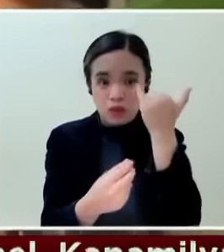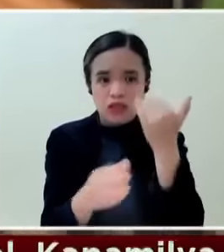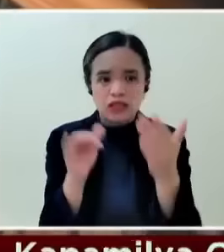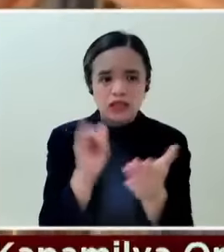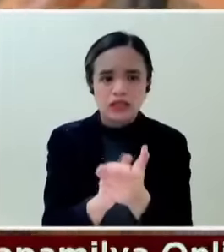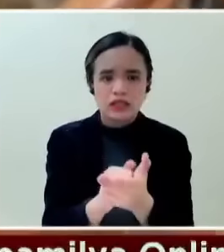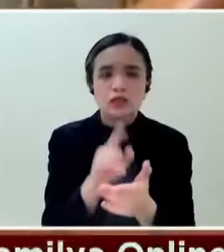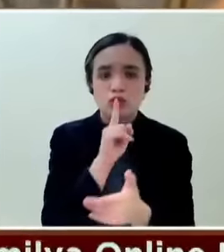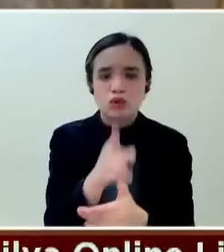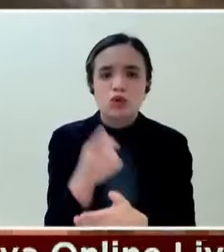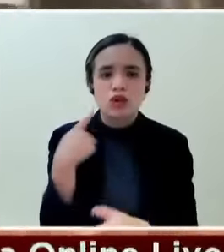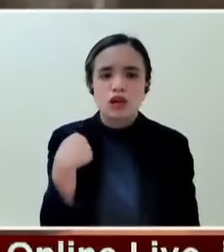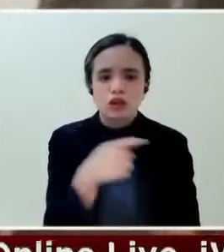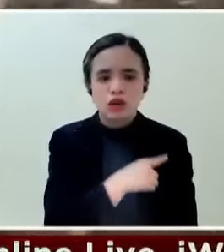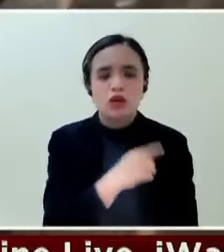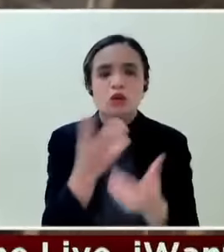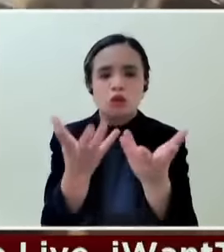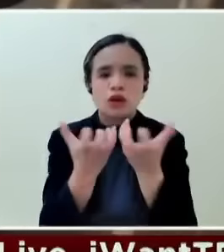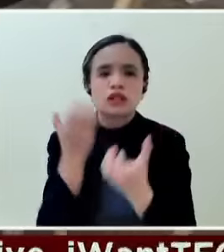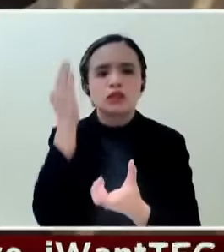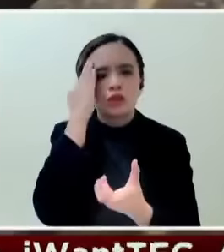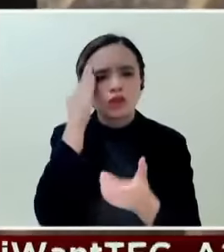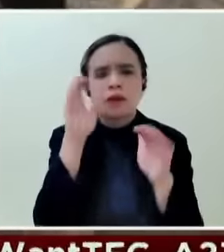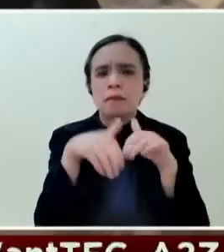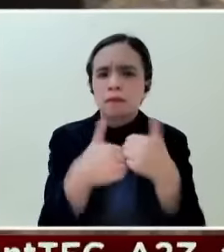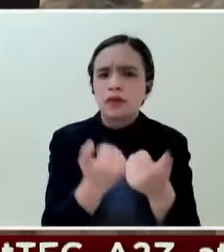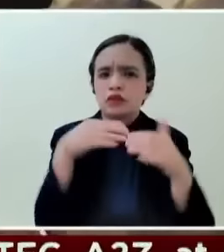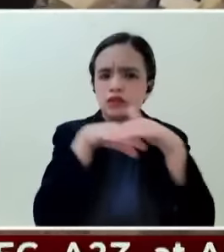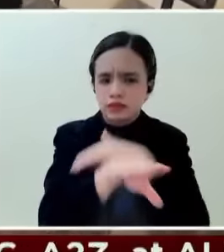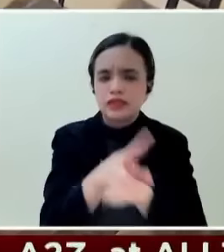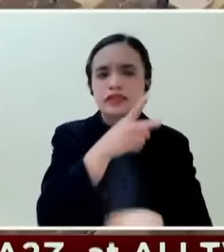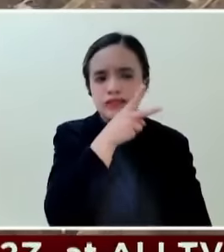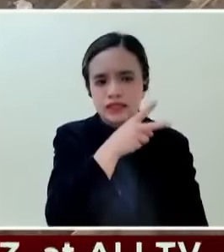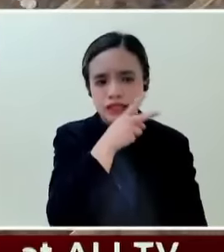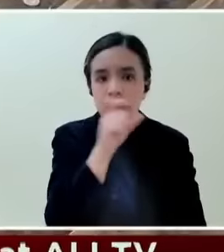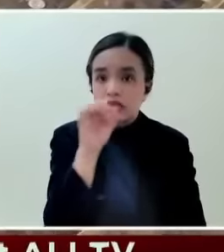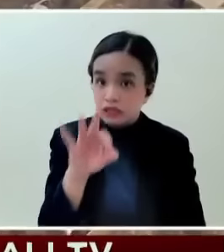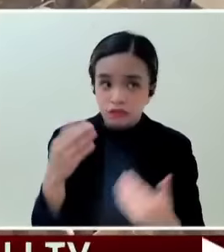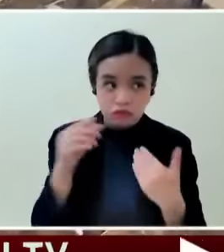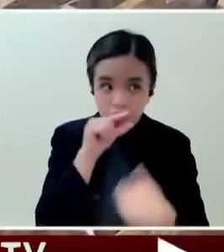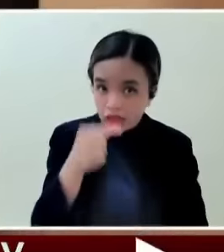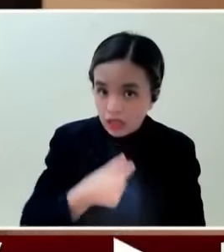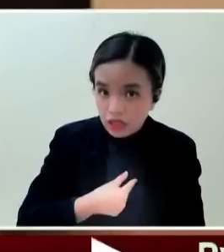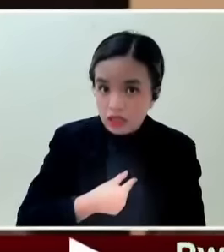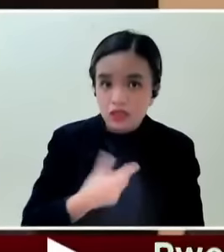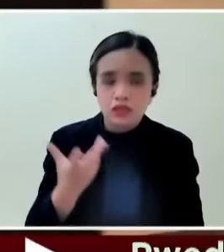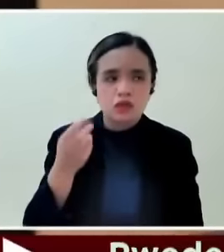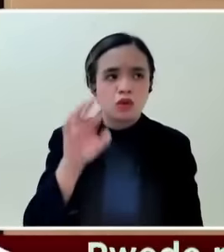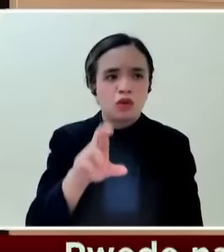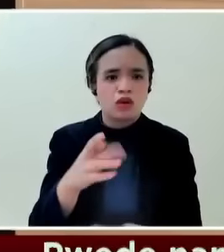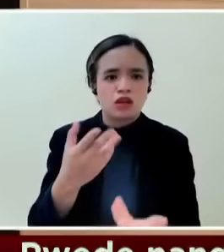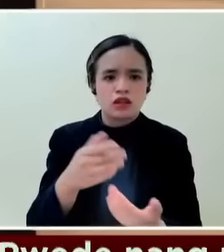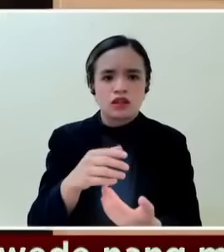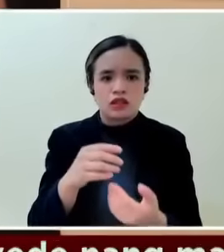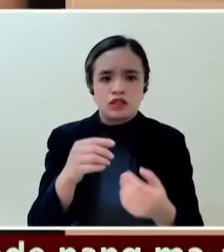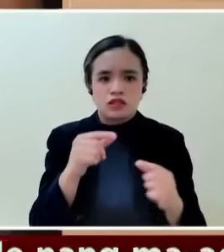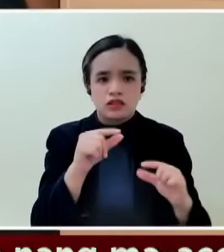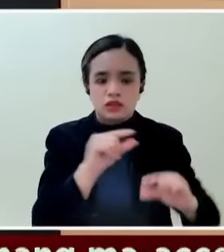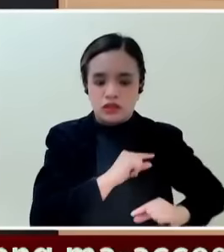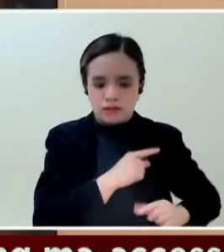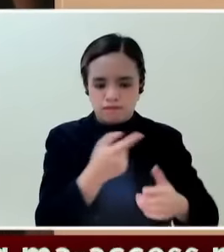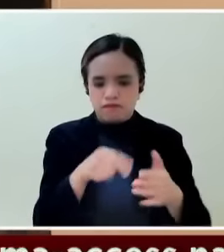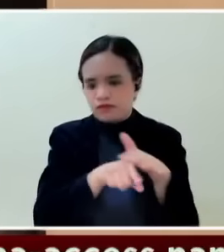specifically yung ating gustong malaman kung paano nga siya nakapasok sa hotel. Ano, kung siya ba'y guest dito o siya ay nakalusot sa security nitong